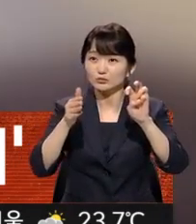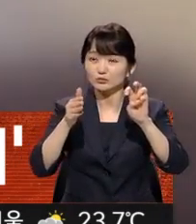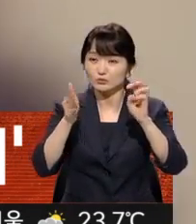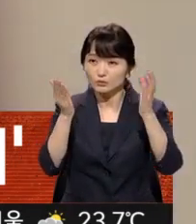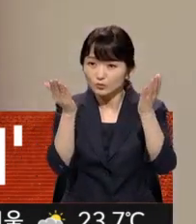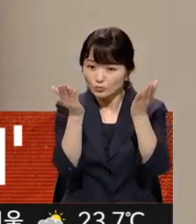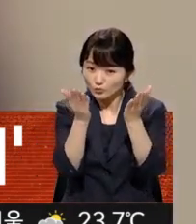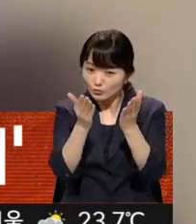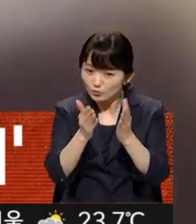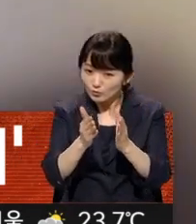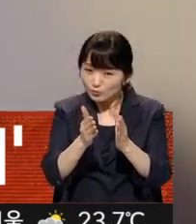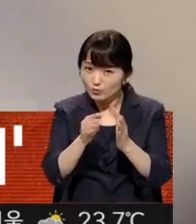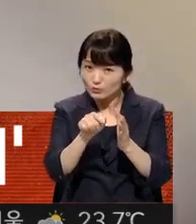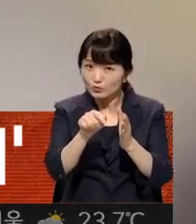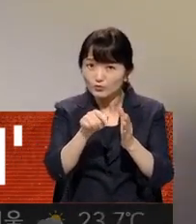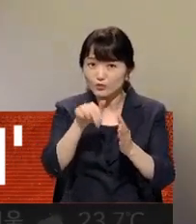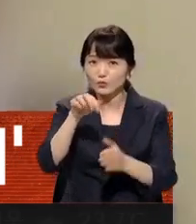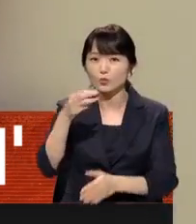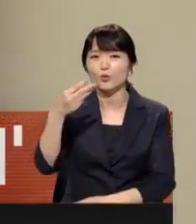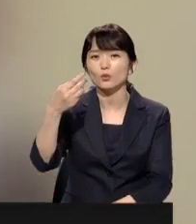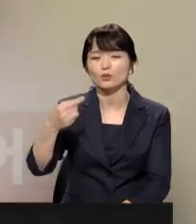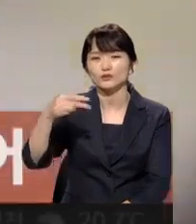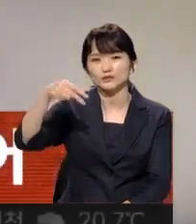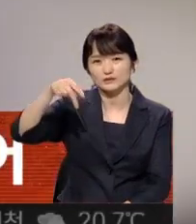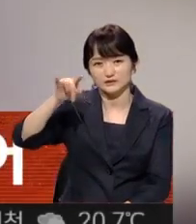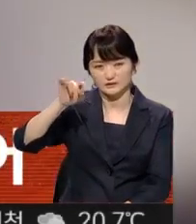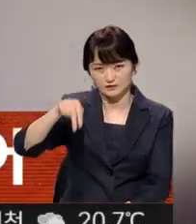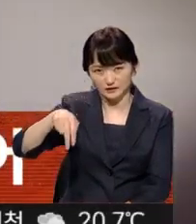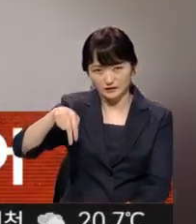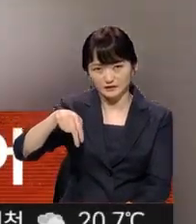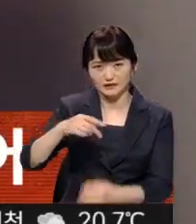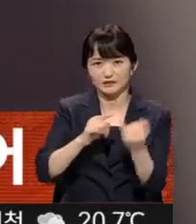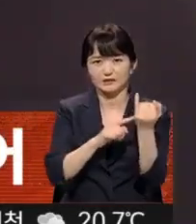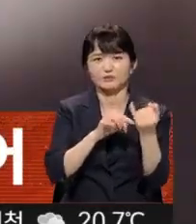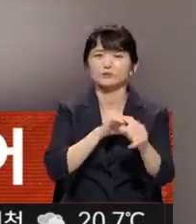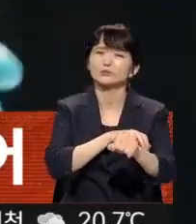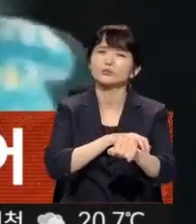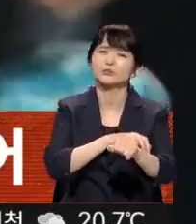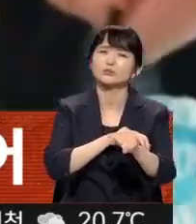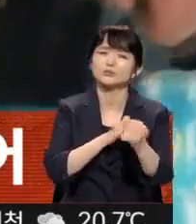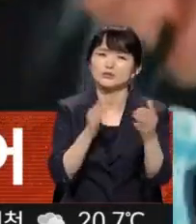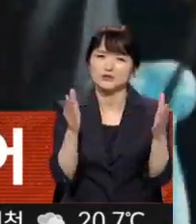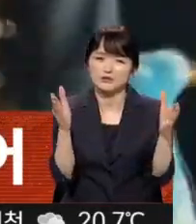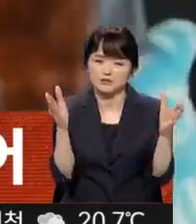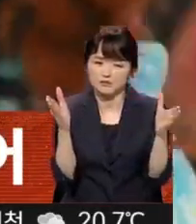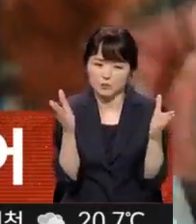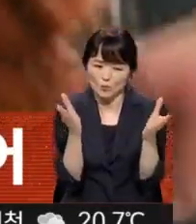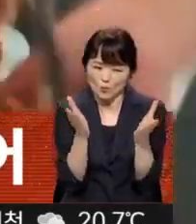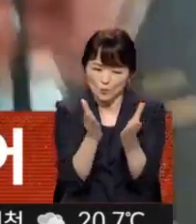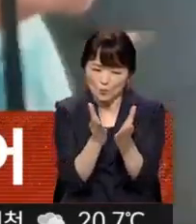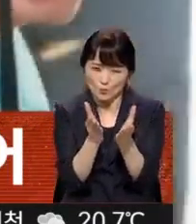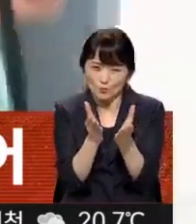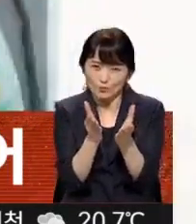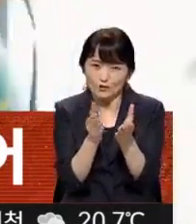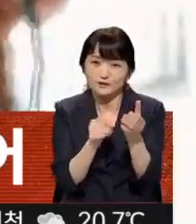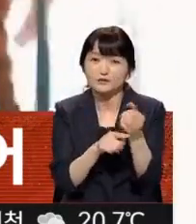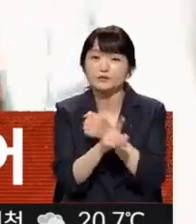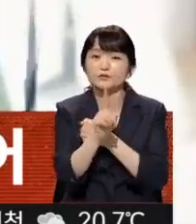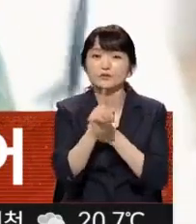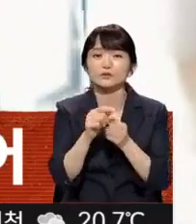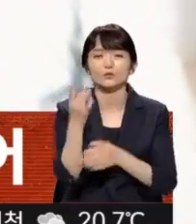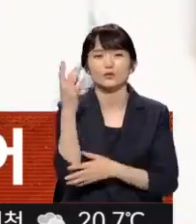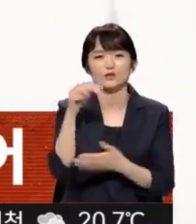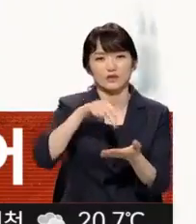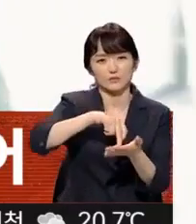허리를 만들어주는 건 바로 코르셋 때문인데요. 그리고 여성에게는 불편하지만 이 코르셋을 입어야 하는 사연이 있는데요. 여성은